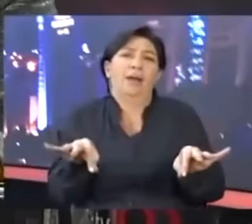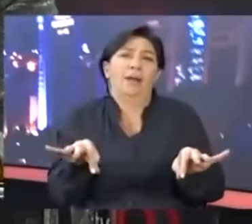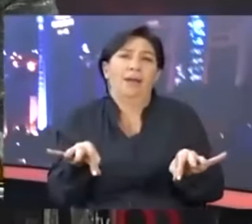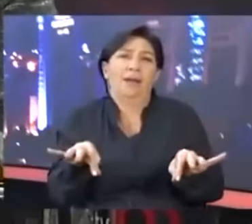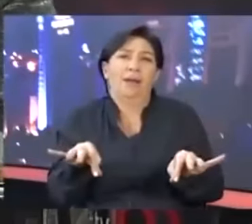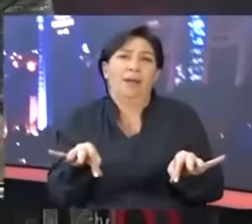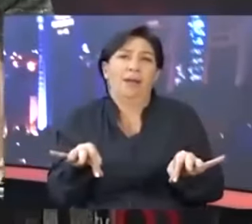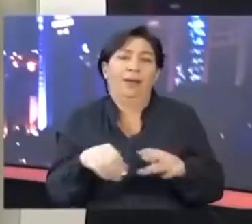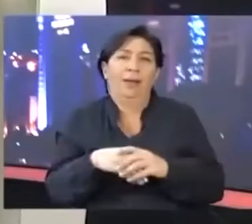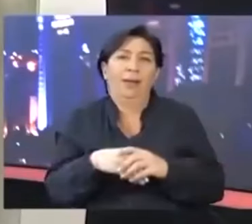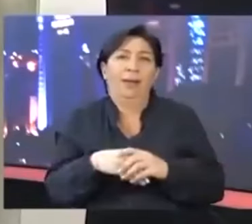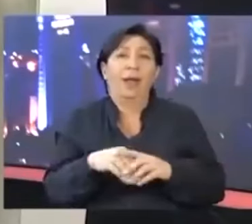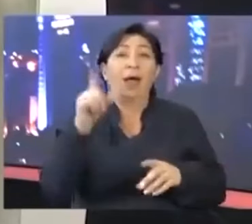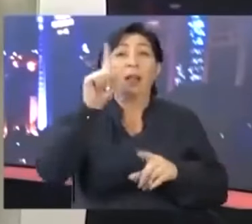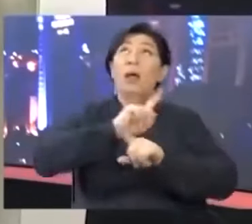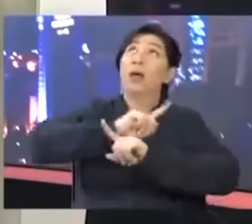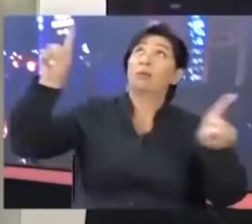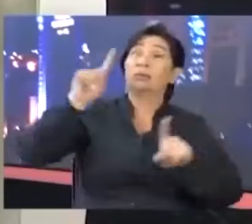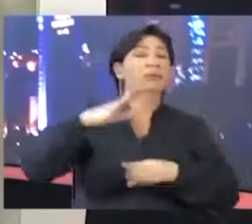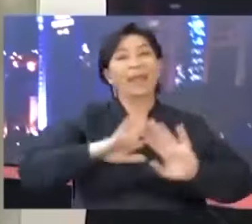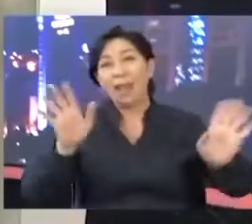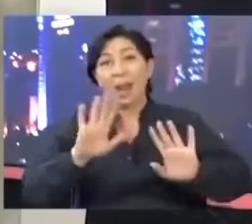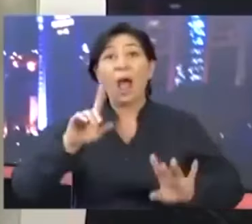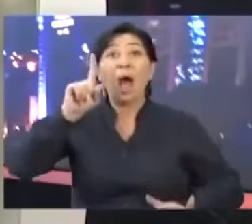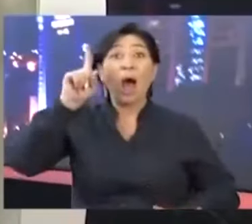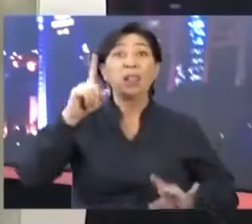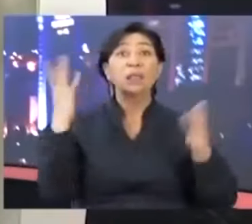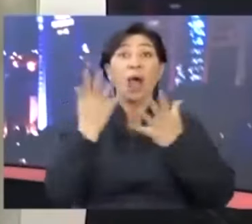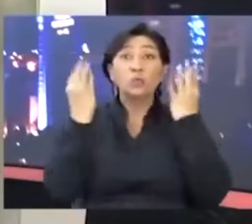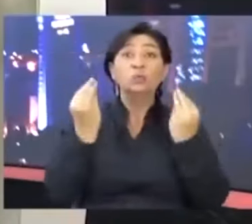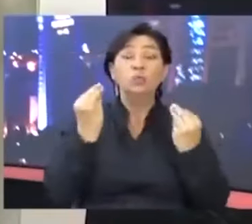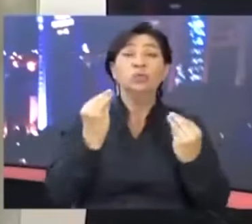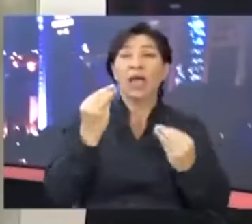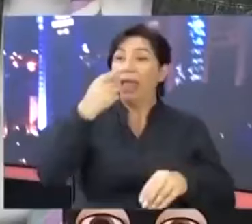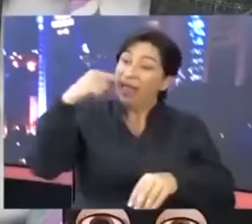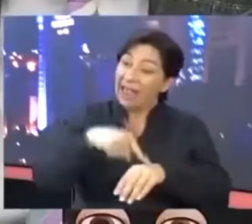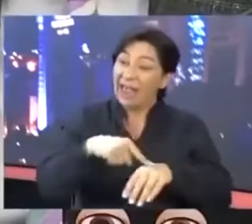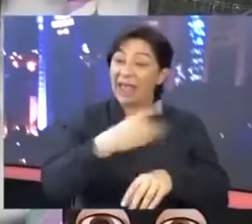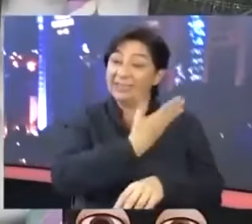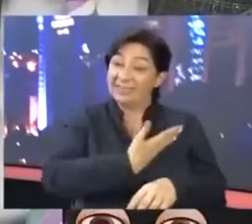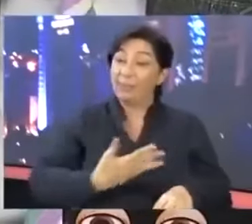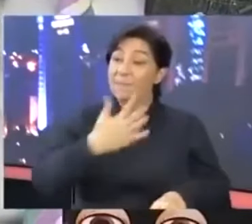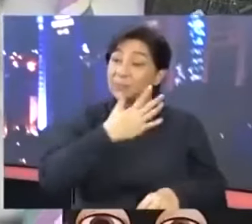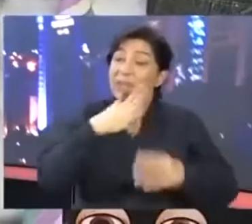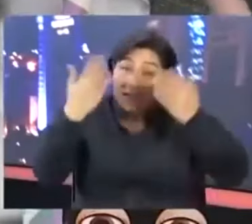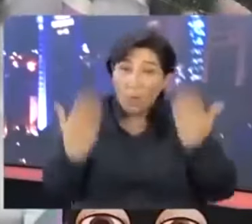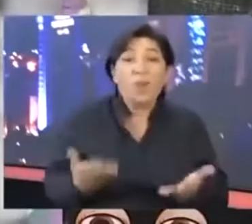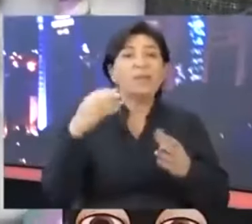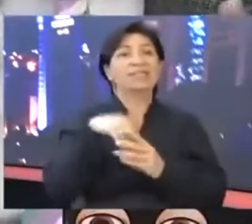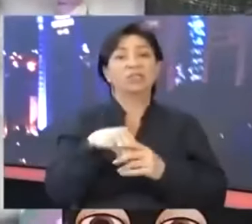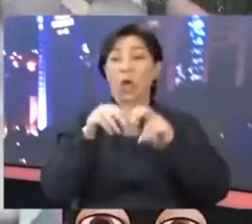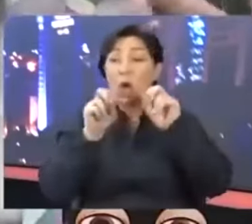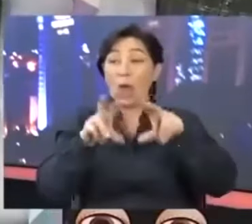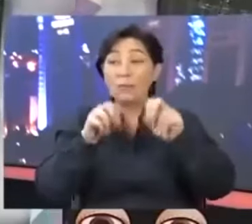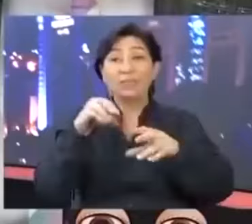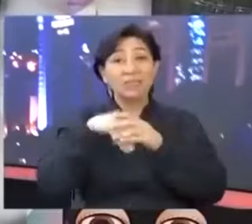Eee Allah'ı reddetmek için değil Aksine daha güzel ve daha bilimsel olarak kabul etmek için öğretmek